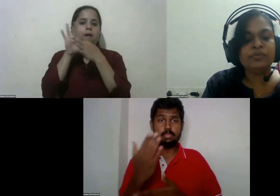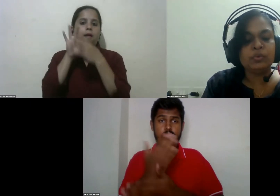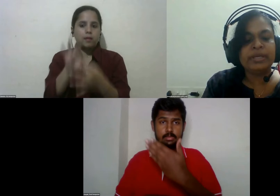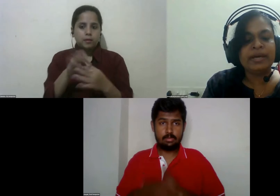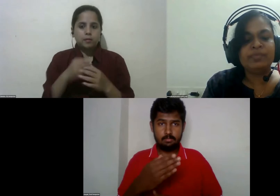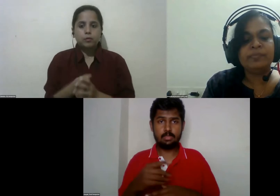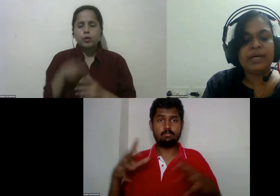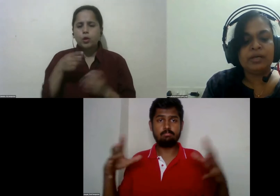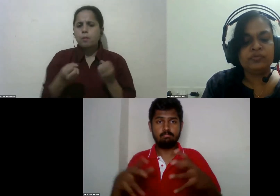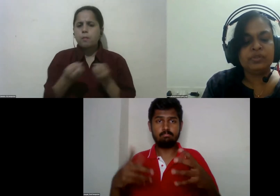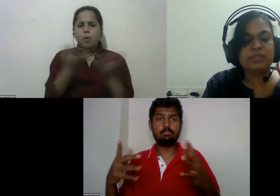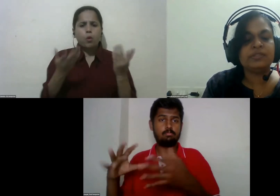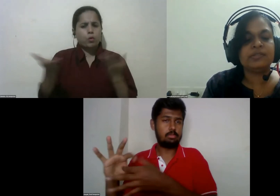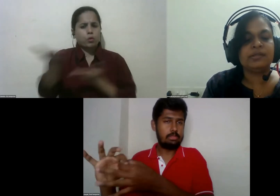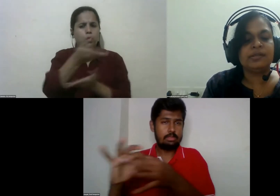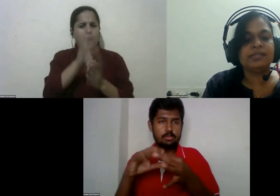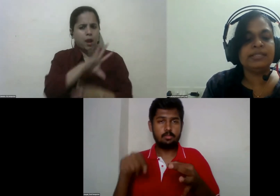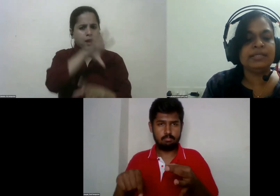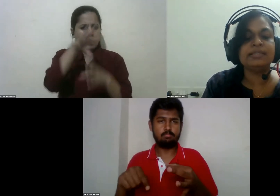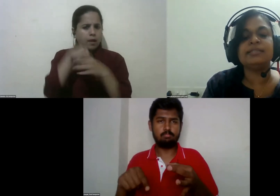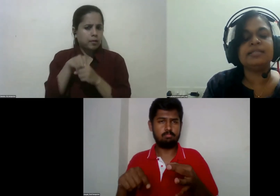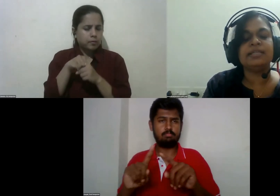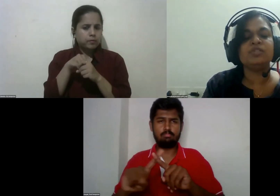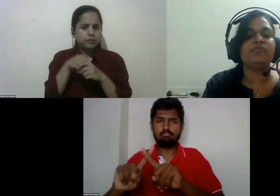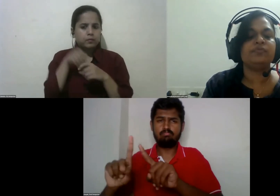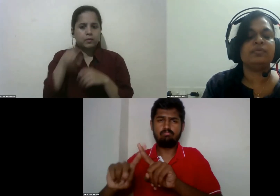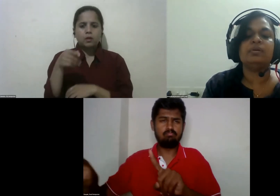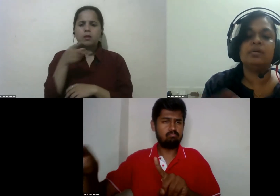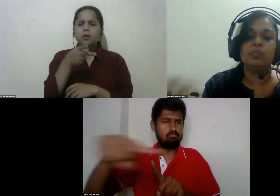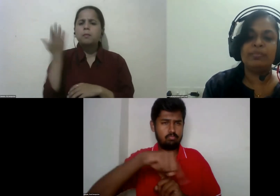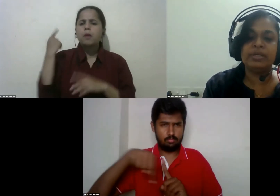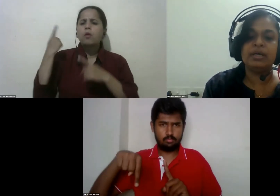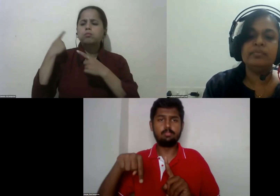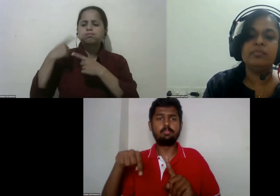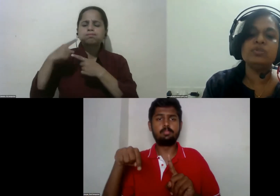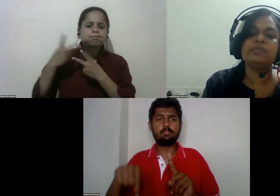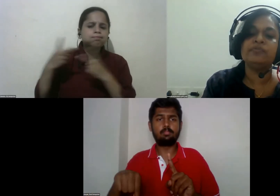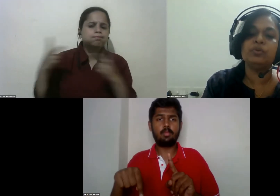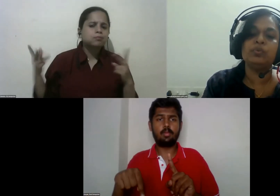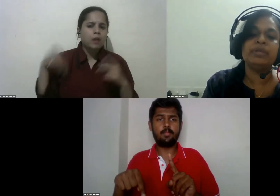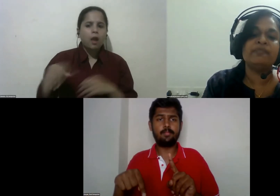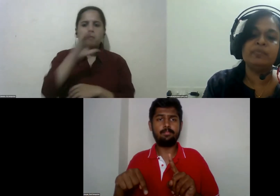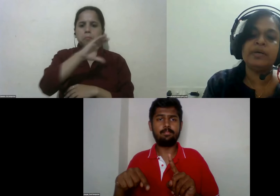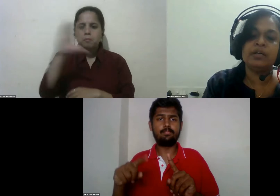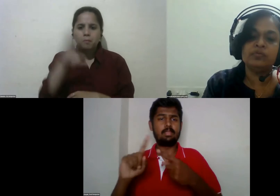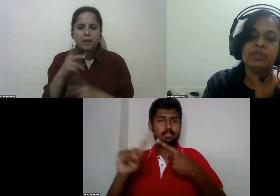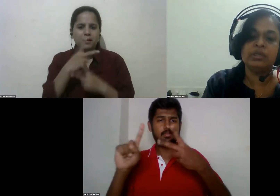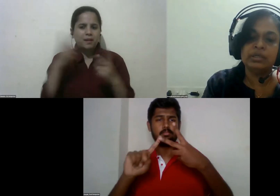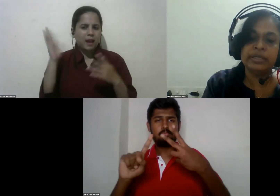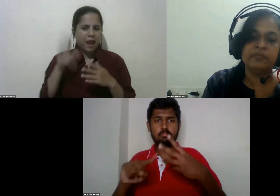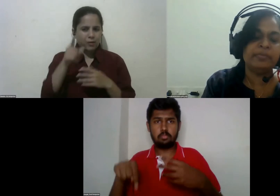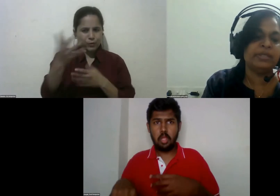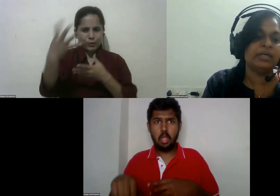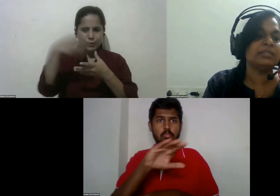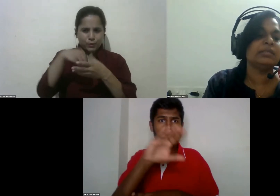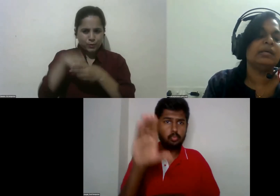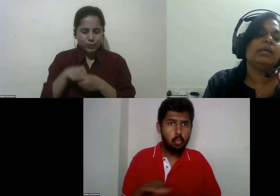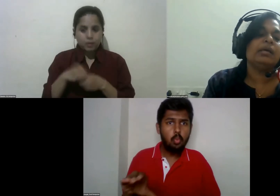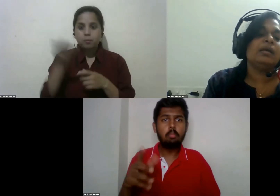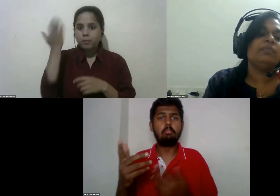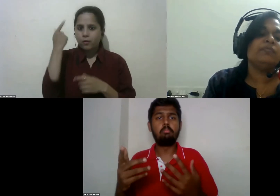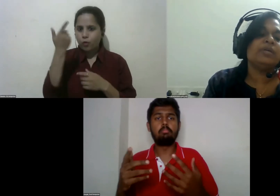Most of you would have been part of this series. It's a series of webinar. Most of you would have been part of the earlier